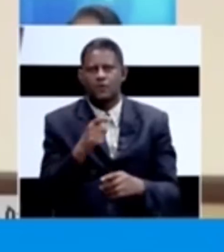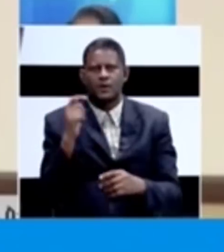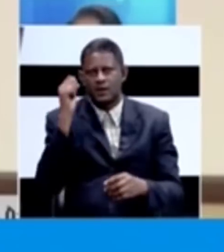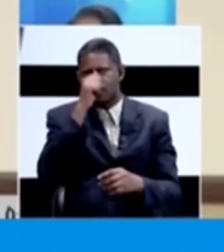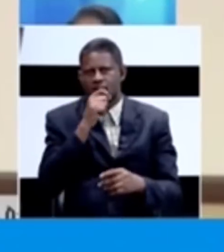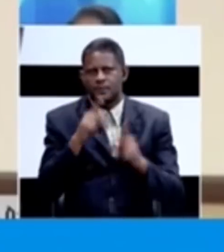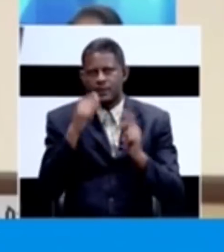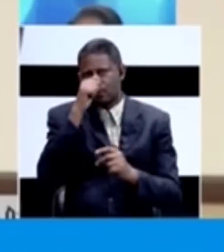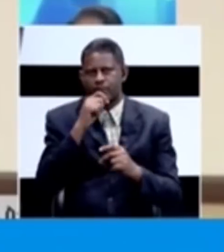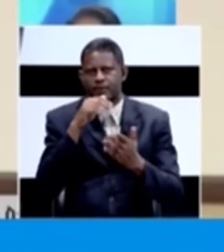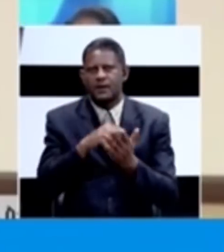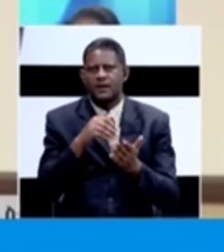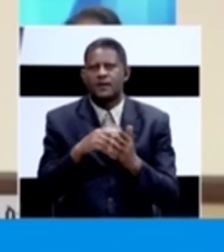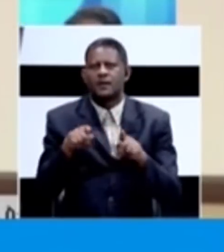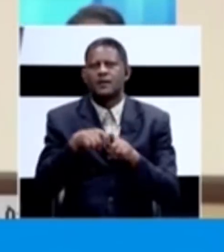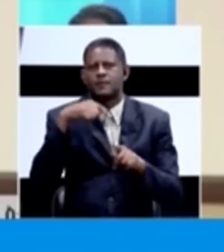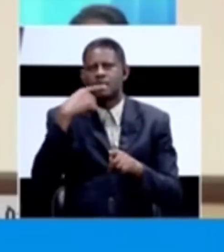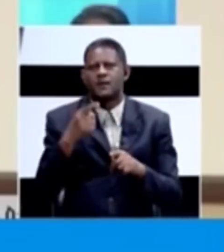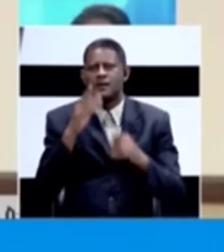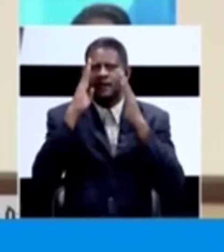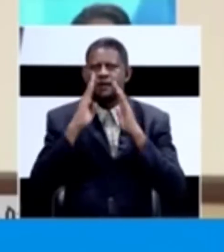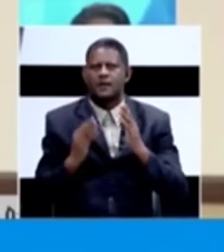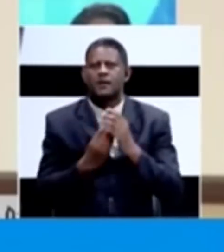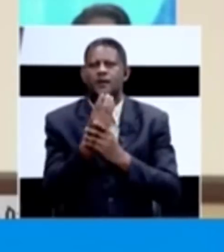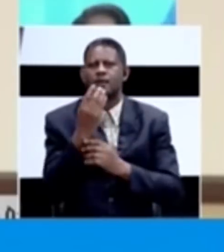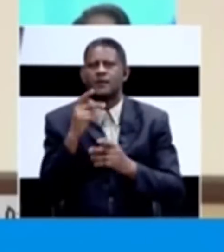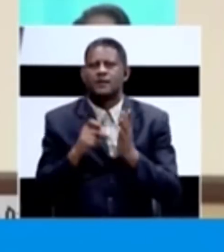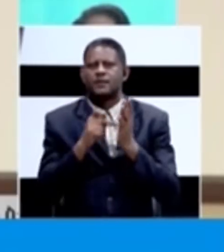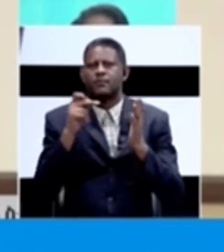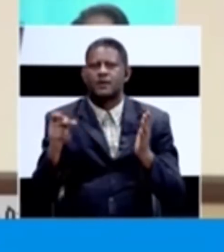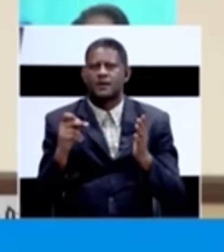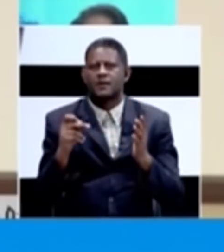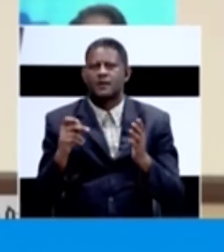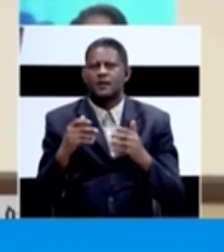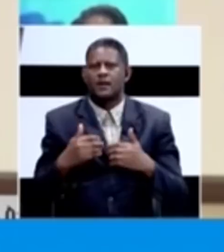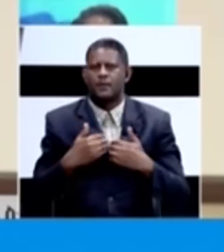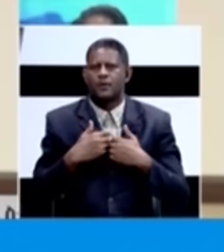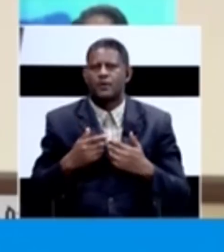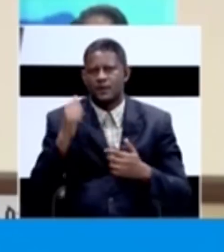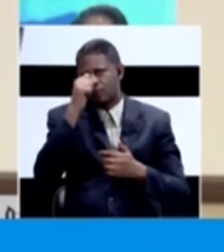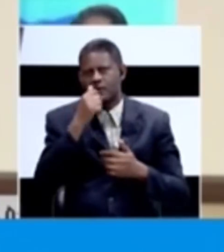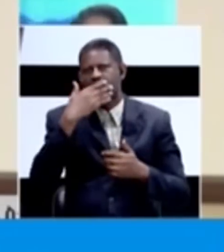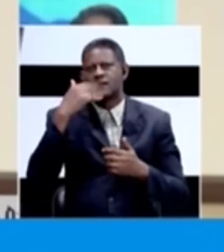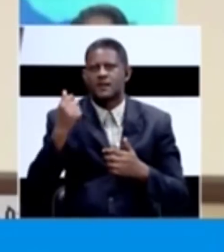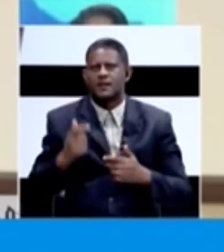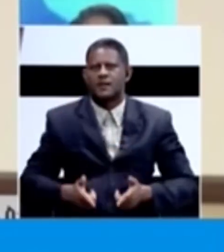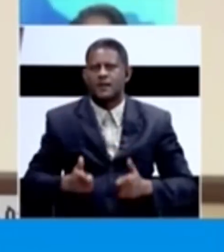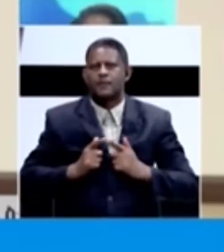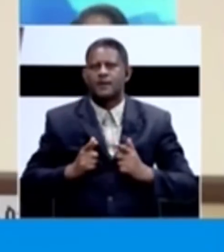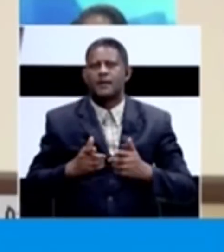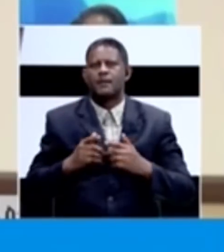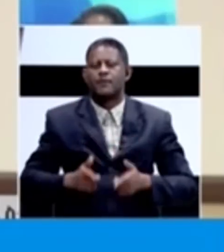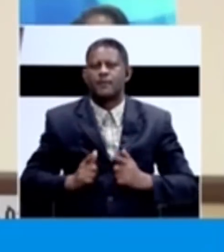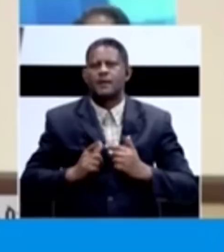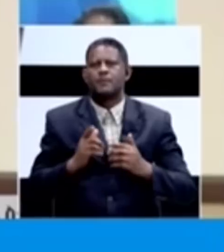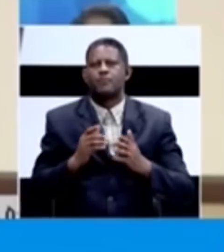ህዝቢ ኢትዮጵያ በተደጋጋሚ ከም ዝበልክዎ ሰላም፣ ልምዓት፣ ዲሞክራሲን ኣብ ህሉና ኢትዮጵያ ዝሐሸ ናብራ ናይ